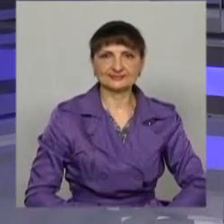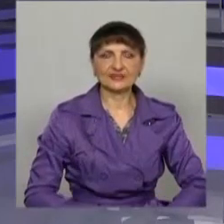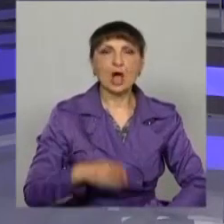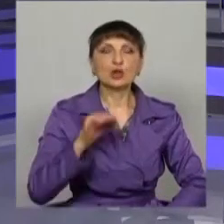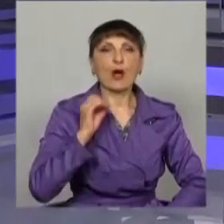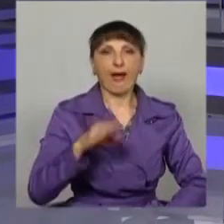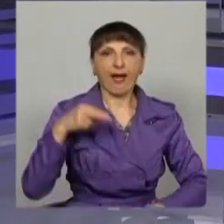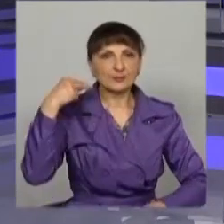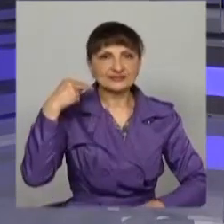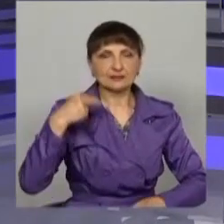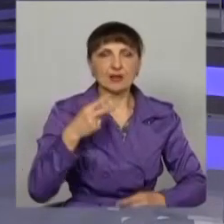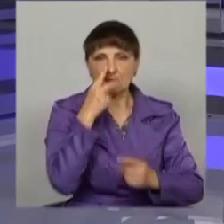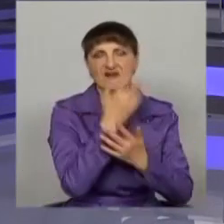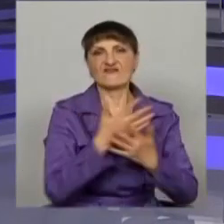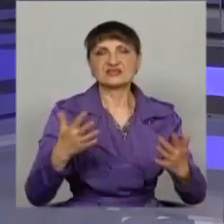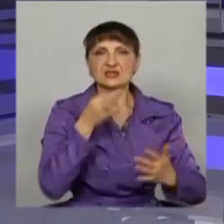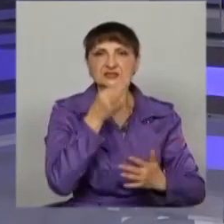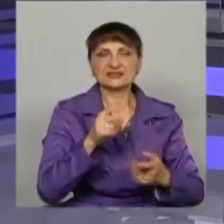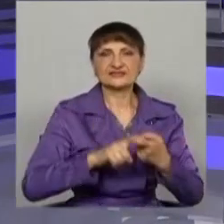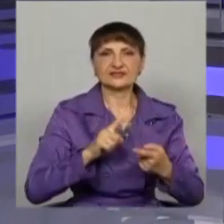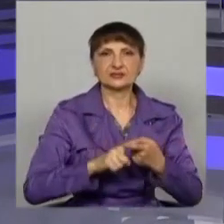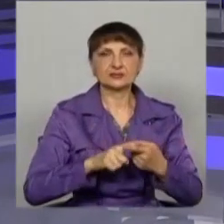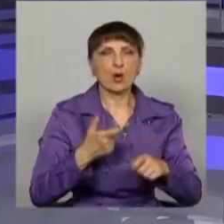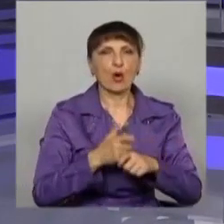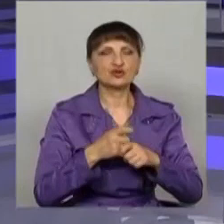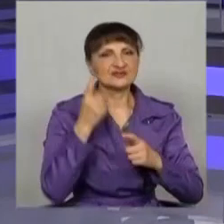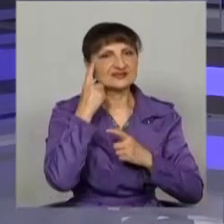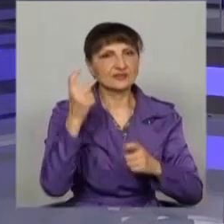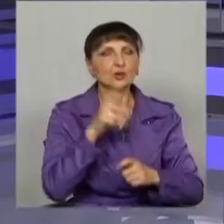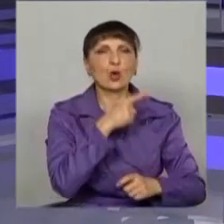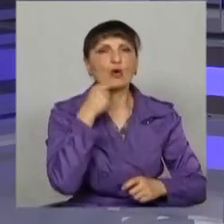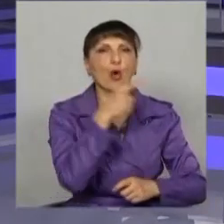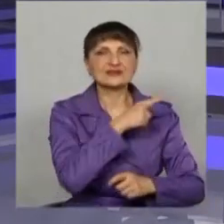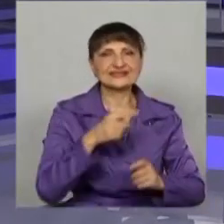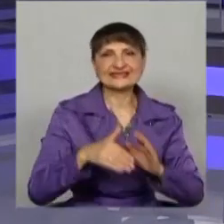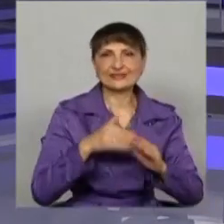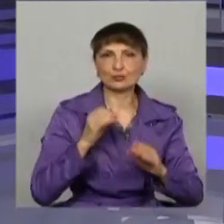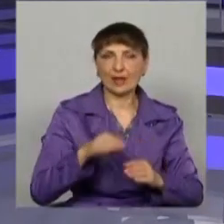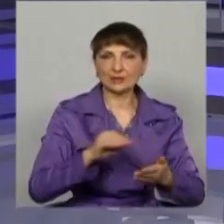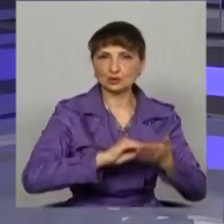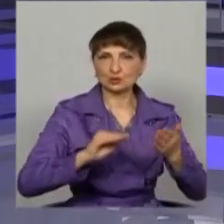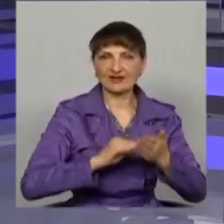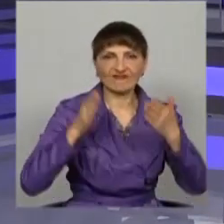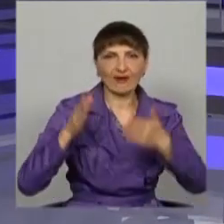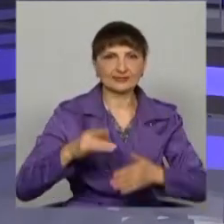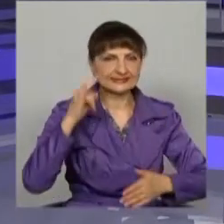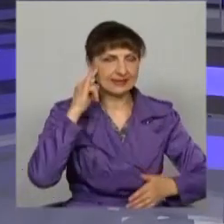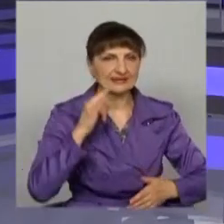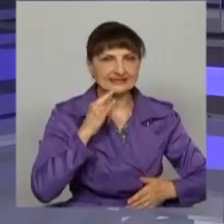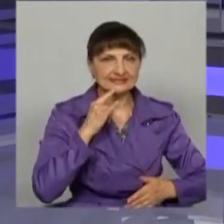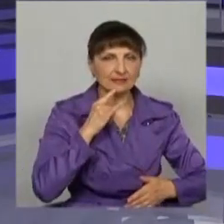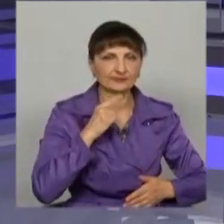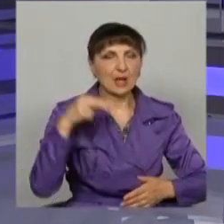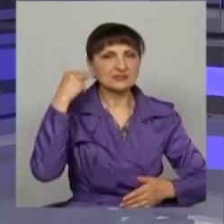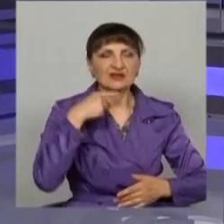Касым-Жомарт Токаев публично высказался касательно резких заявлений отдельных российских депутатов и журналистов в адрес Казахстана. Президент